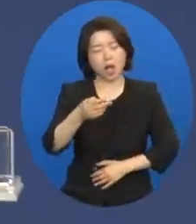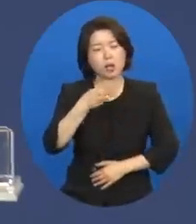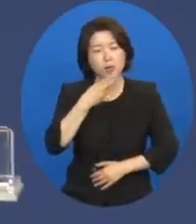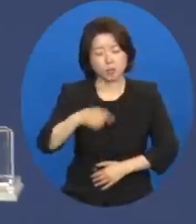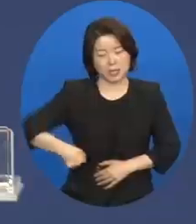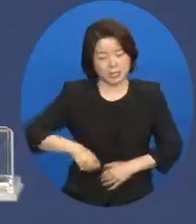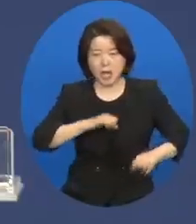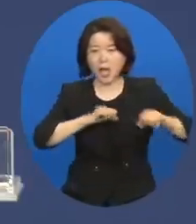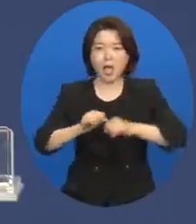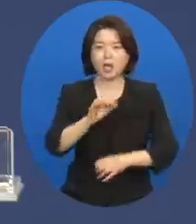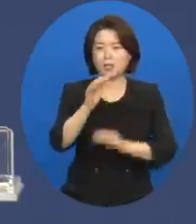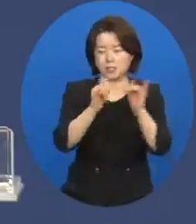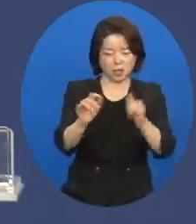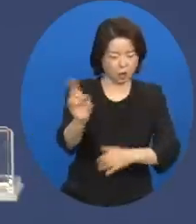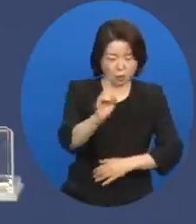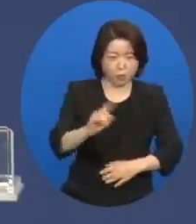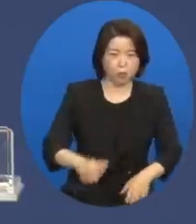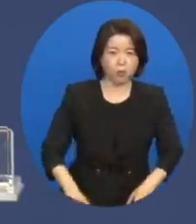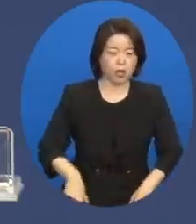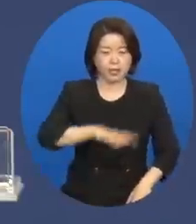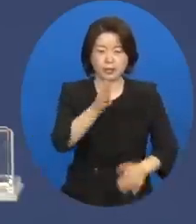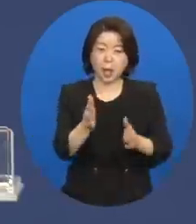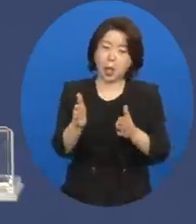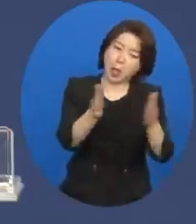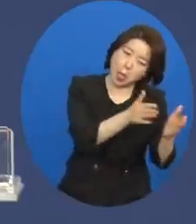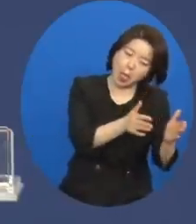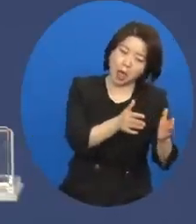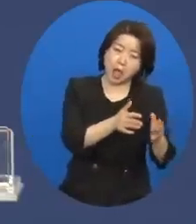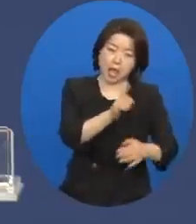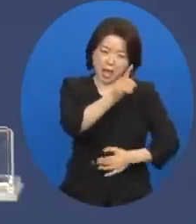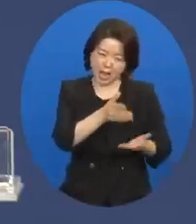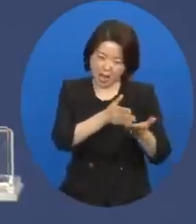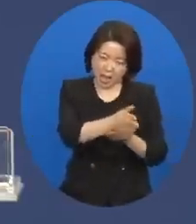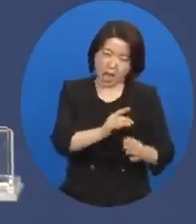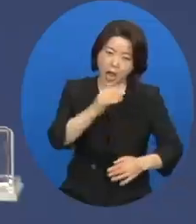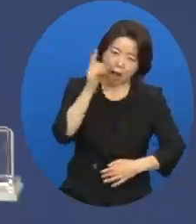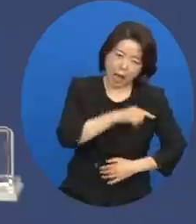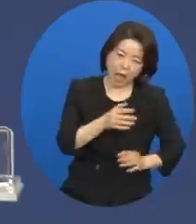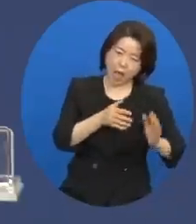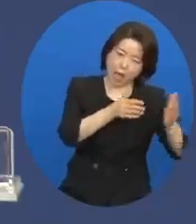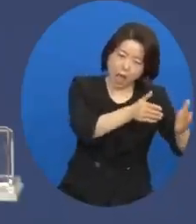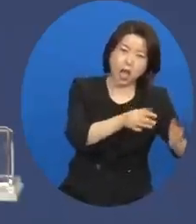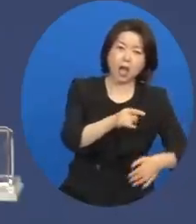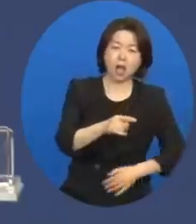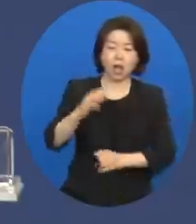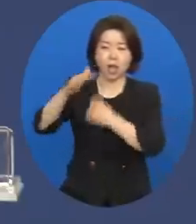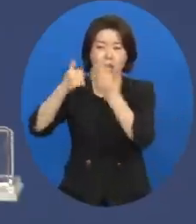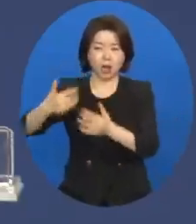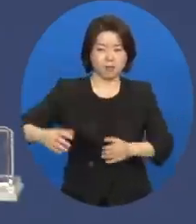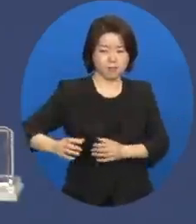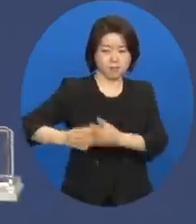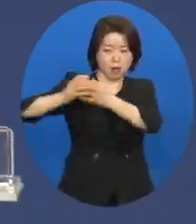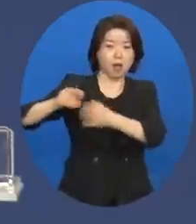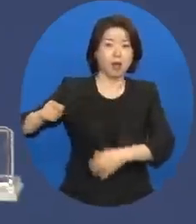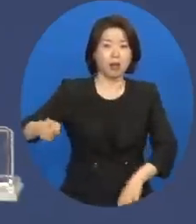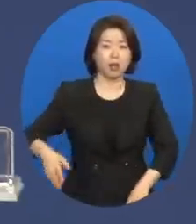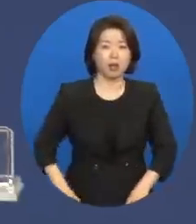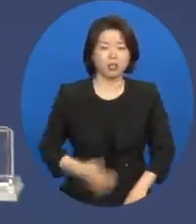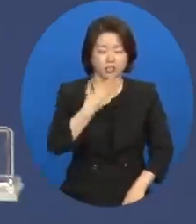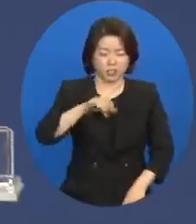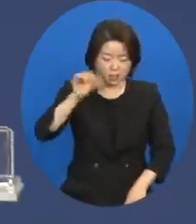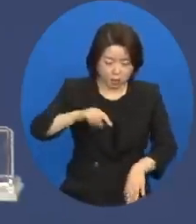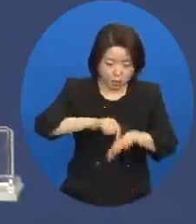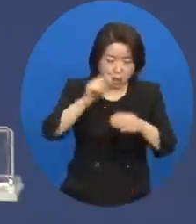선을 행하는 자가 없고 다 치우쳐 다 한 가지로 악으로 기울었고 하나님을 대적하는 이 저주받은